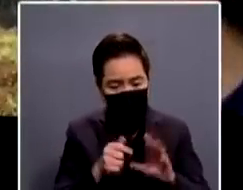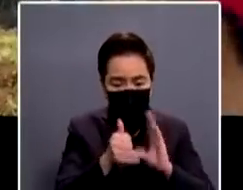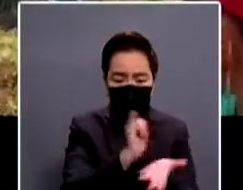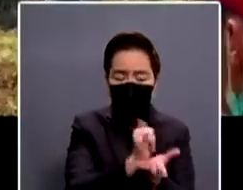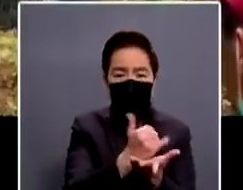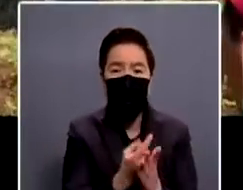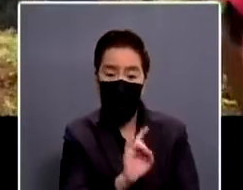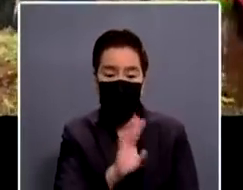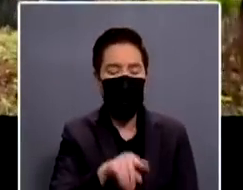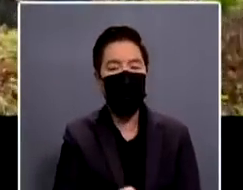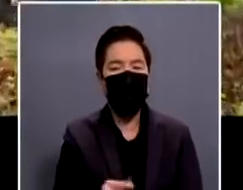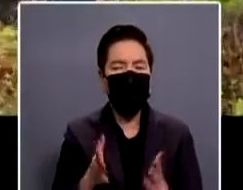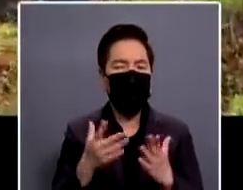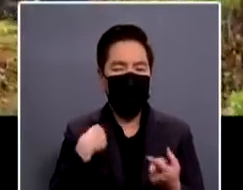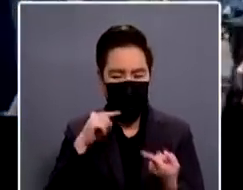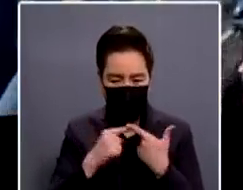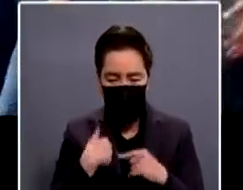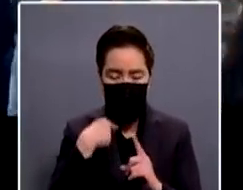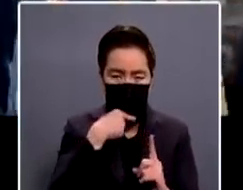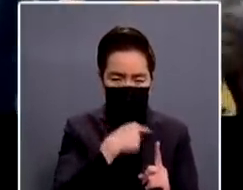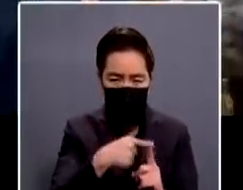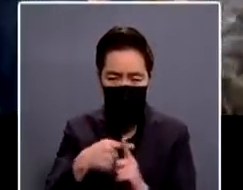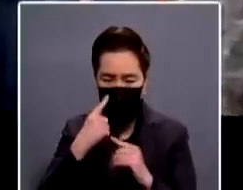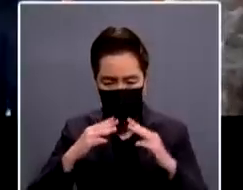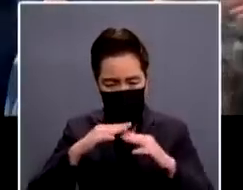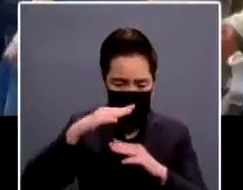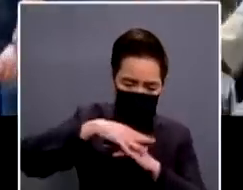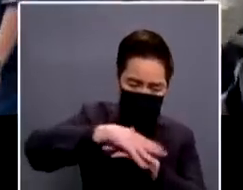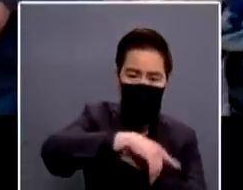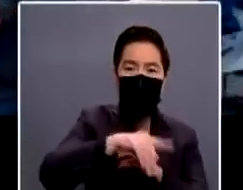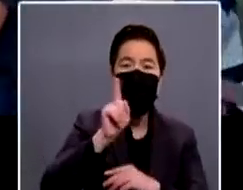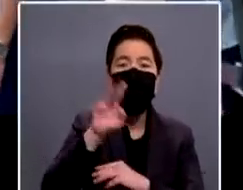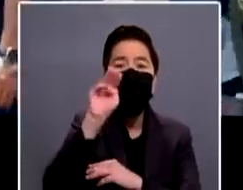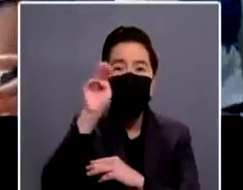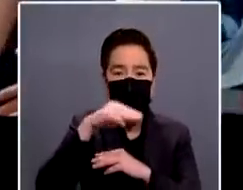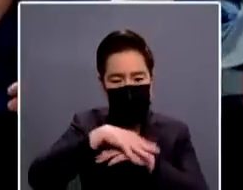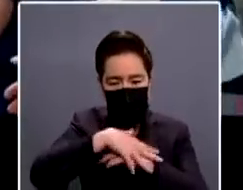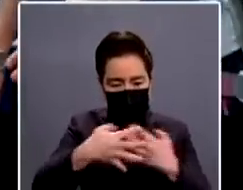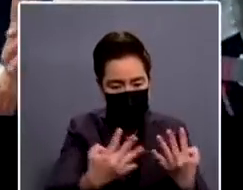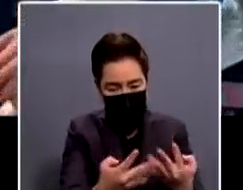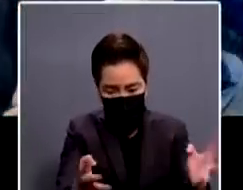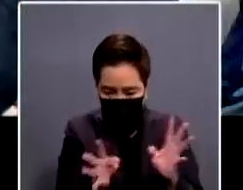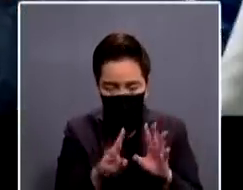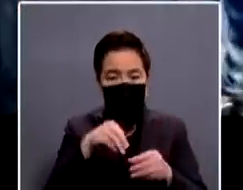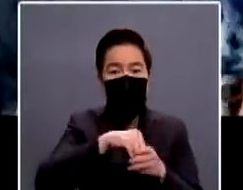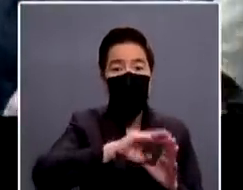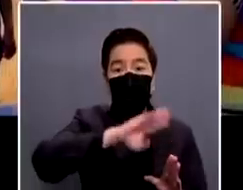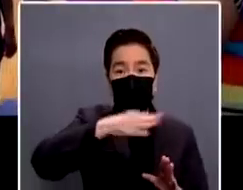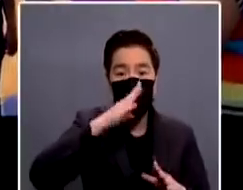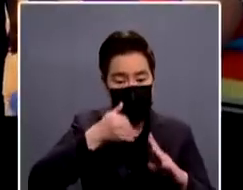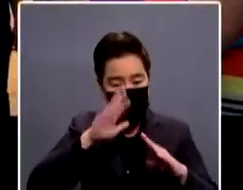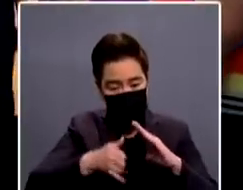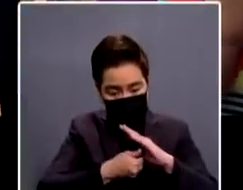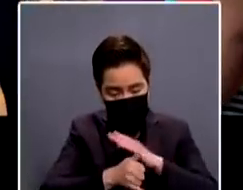เป็นอีกหนึ่งข้อสังเกตที่เขาตั้งประเด็นการเขาบอกว่าประกอบกับลักษณะของเพิงที่พักเนี่ยทำด้วยไม้ไม่มีรั้วรอบขอบชิดสร้างบนเขานะคะถ้าเด็ก